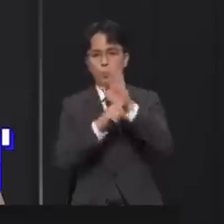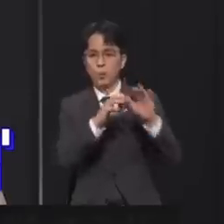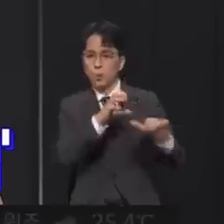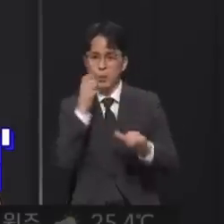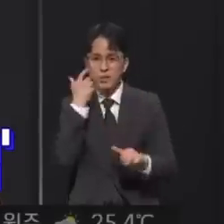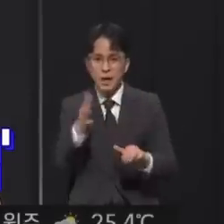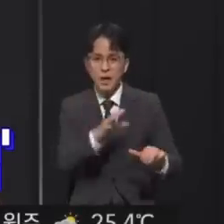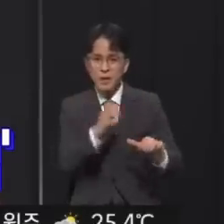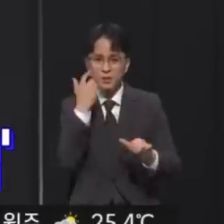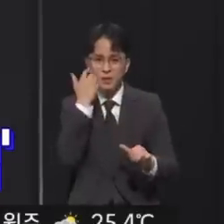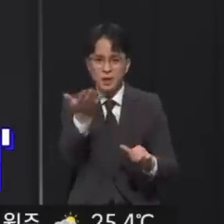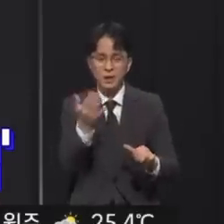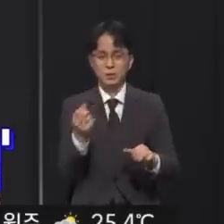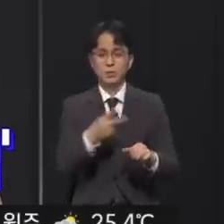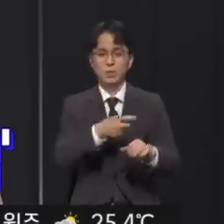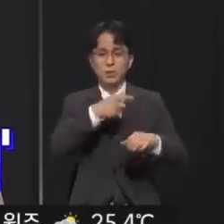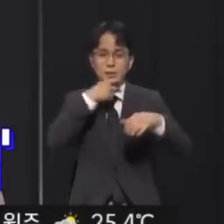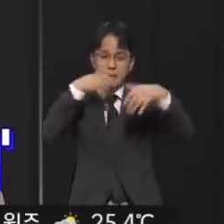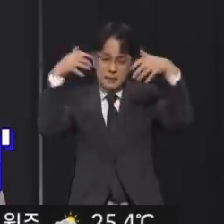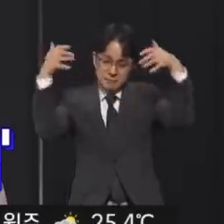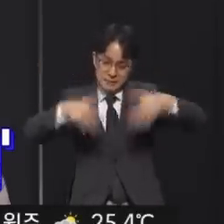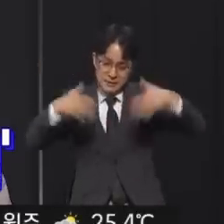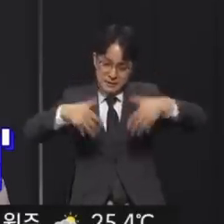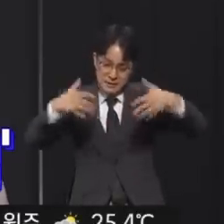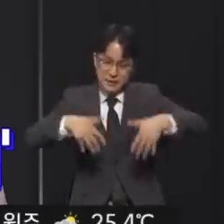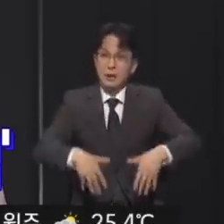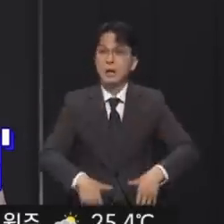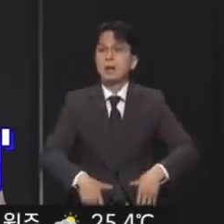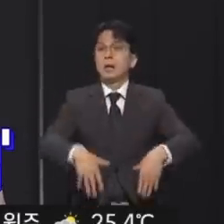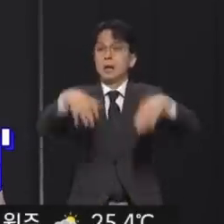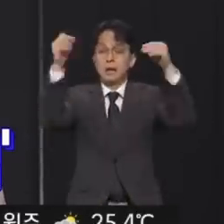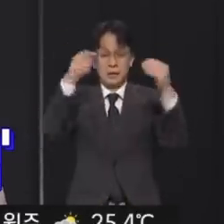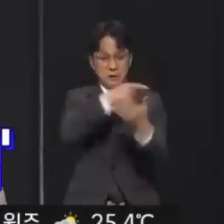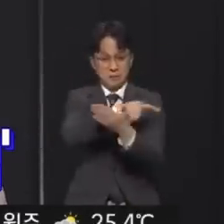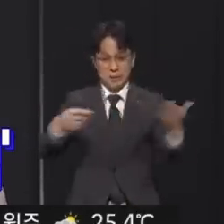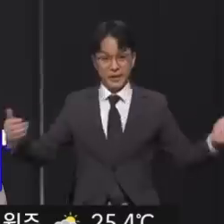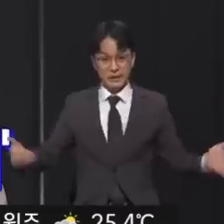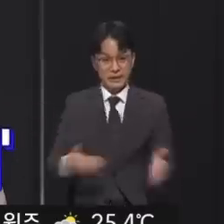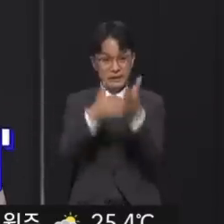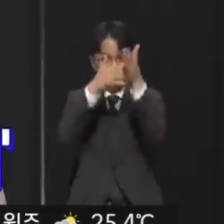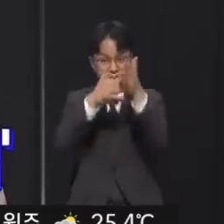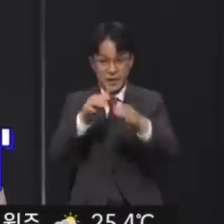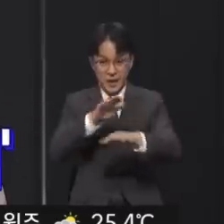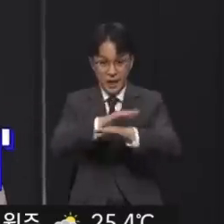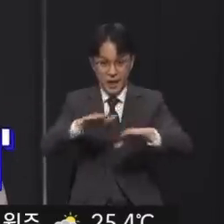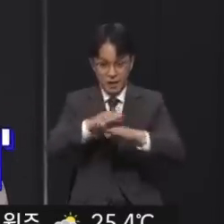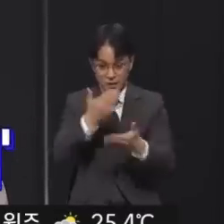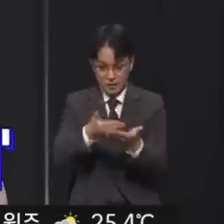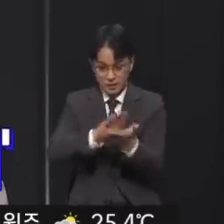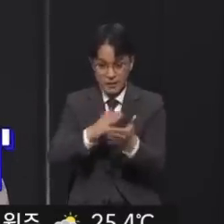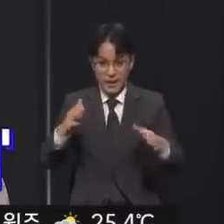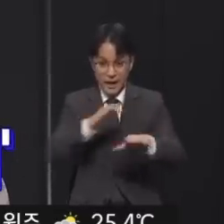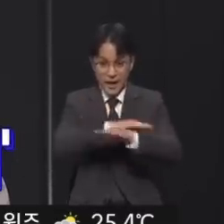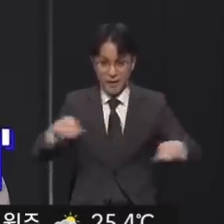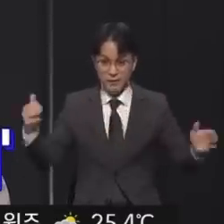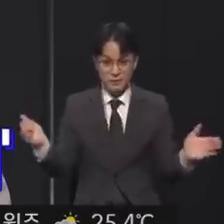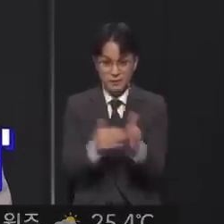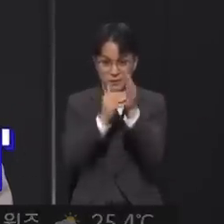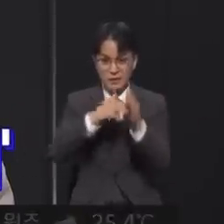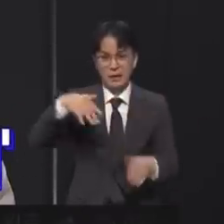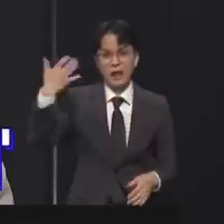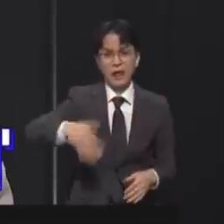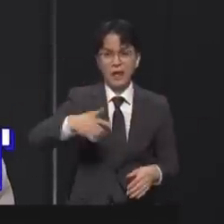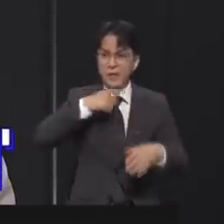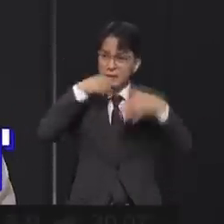완전히 끝이 나 상황도 아니지 않습니까 그런 상황에서 이렇게 비극적인 현장을 이런식으로 국정 홍보를 위해 쓴다는 것은 있을 수 없는